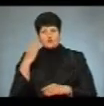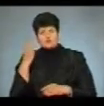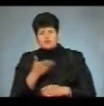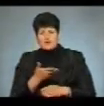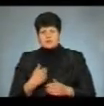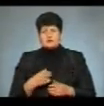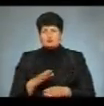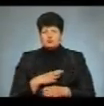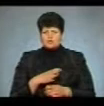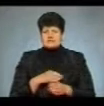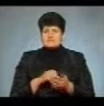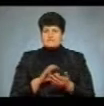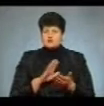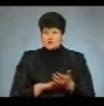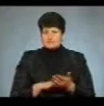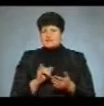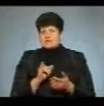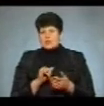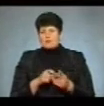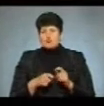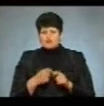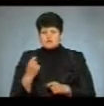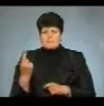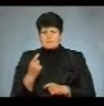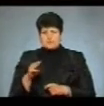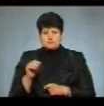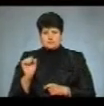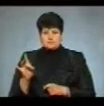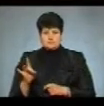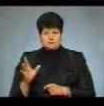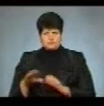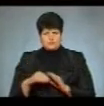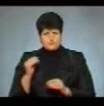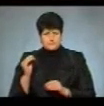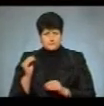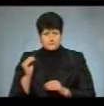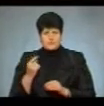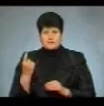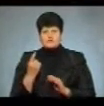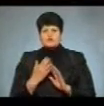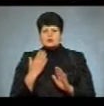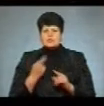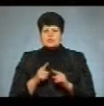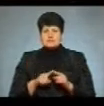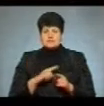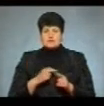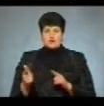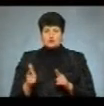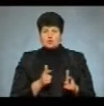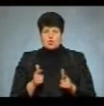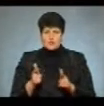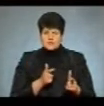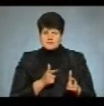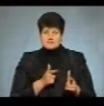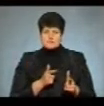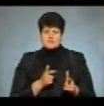Адже були і зафіксовані певні порушення в першому турі виборів. В першу чергу, це ми